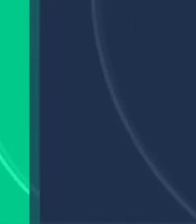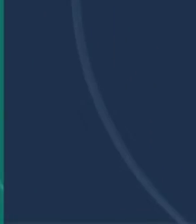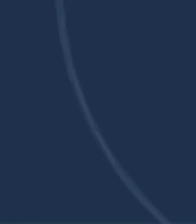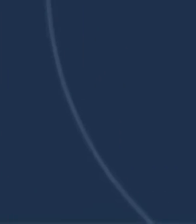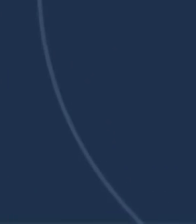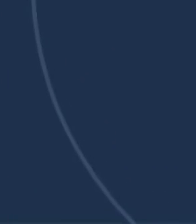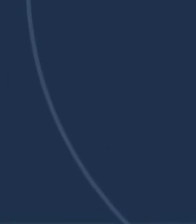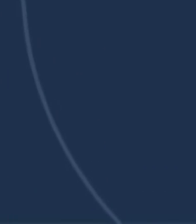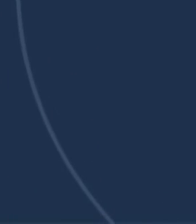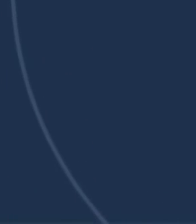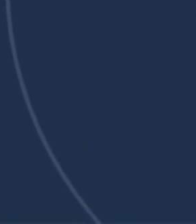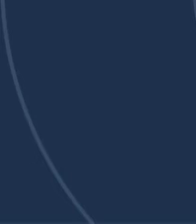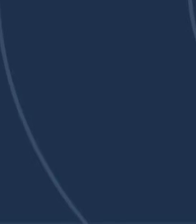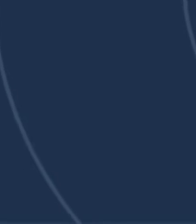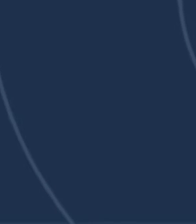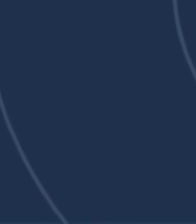Музика